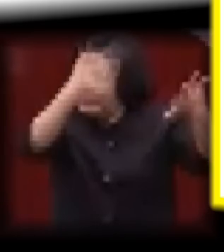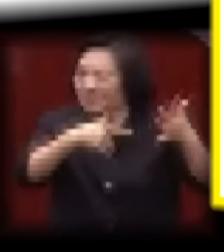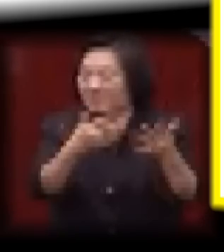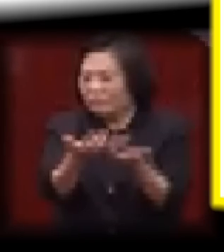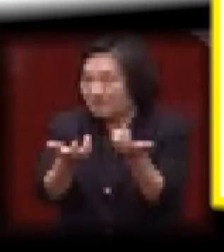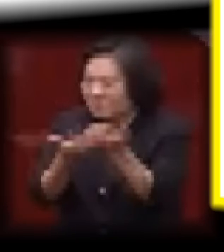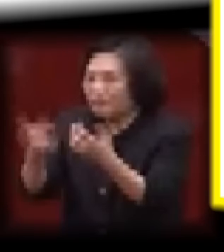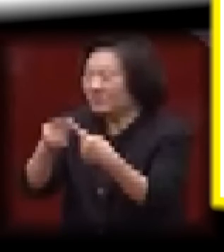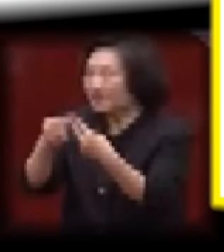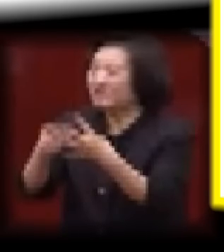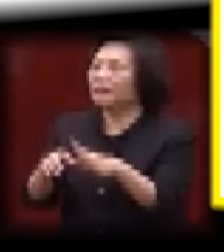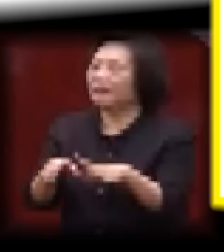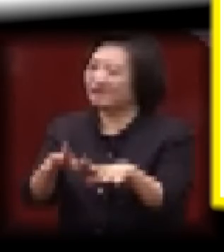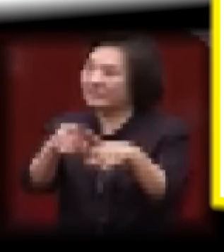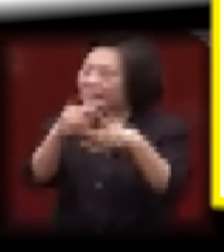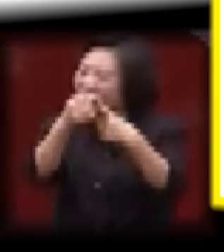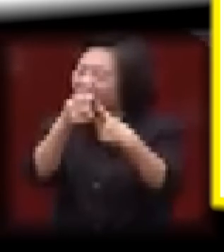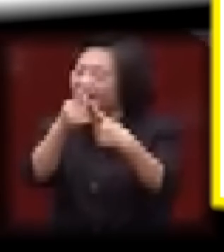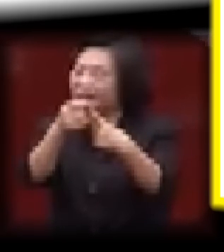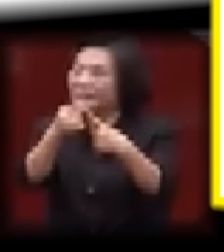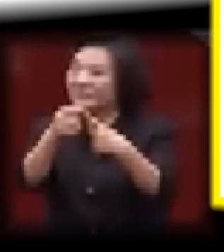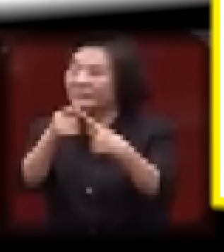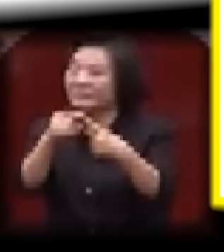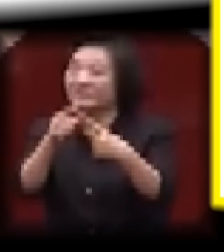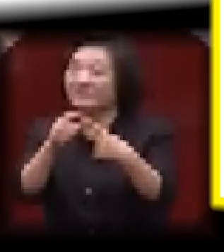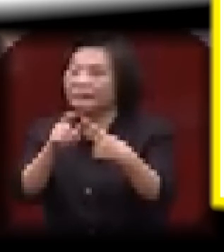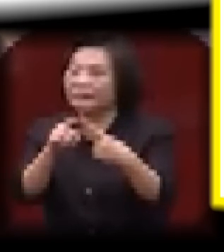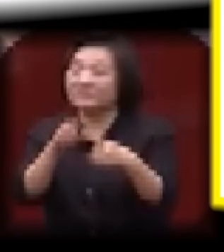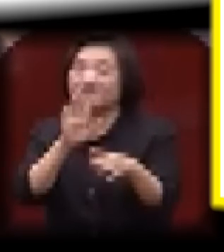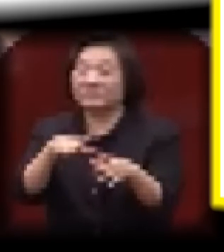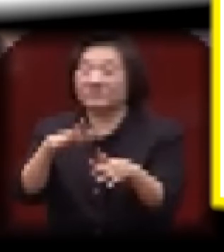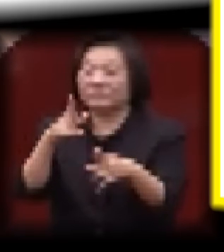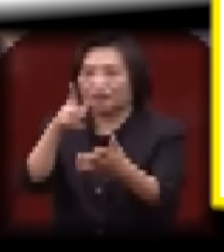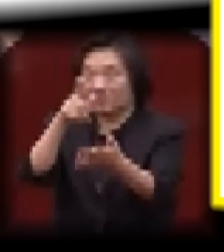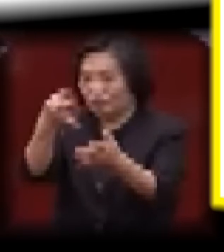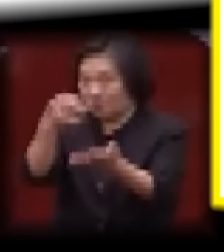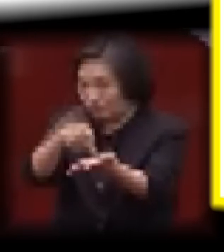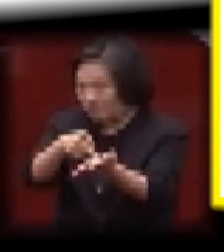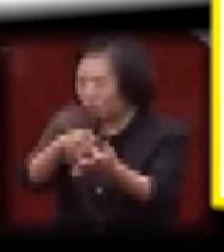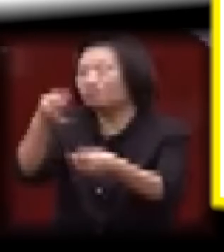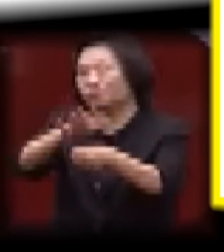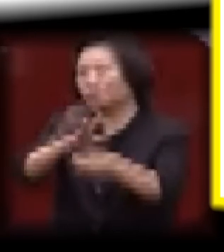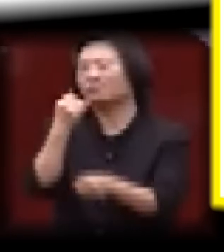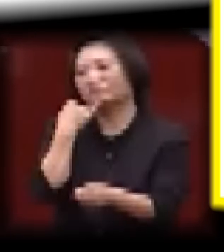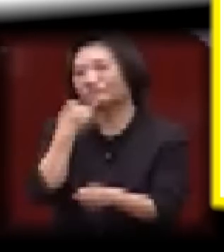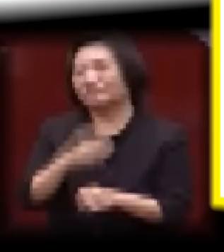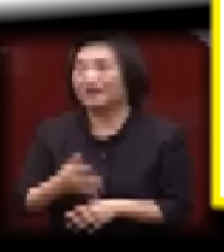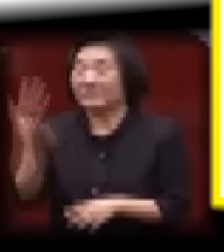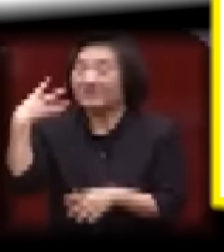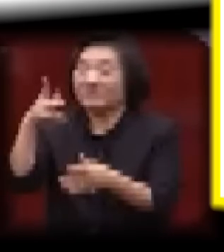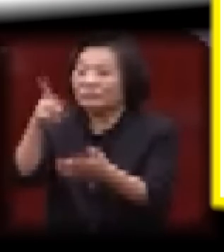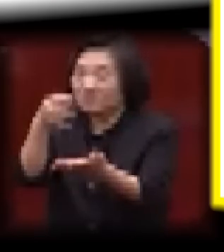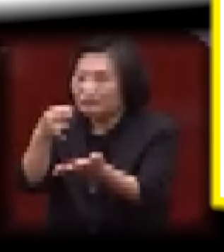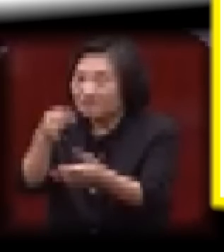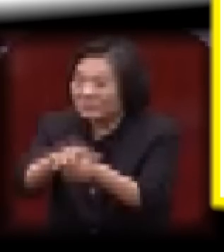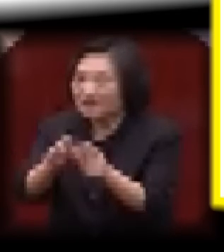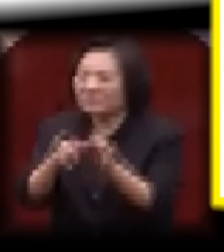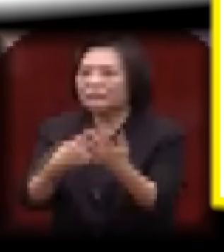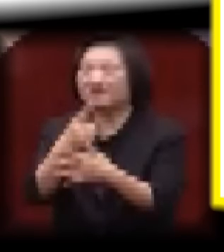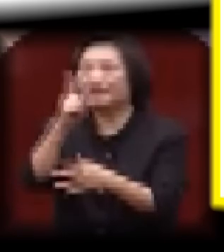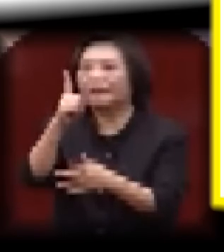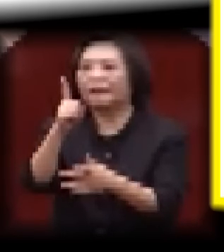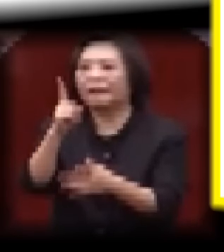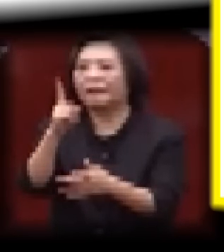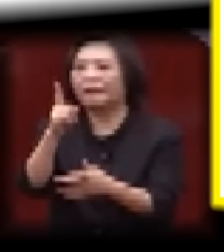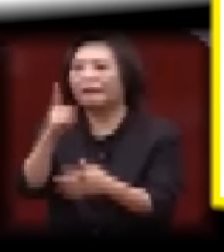公宅这个20000户再继续盖没问题，另外一个租金补贴，你知道，过去租金补贴就是一口价，就是同这个价格的